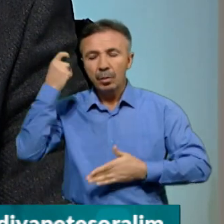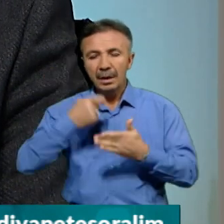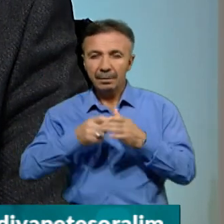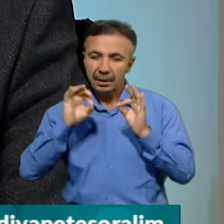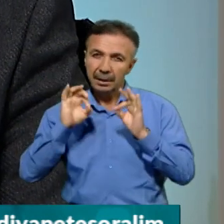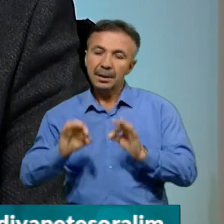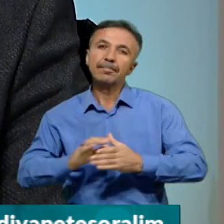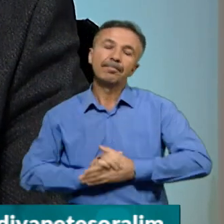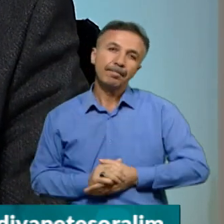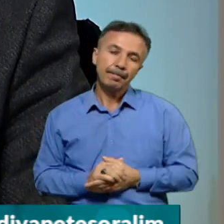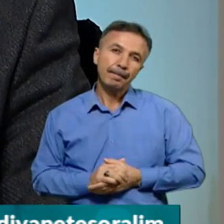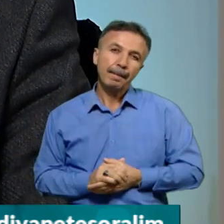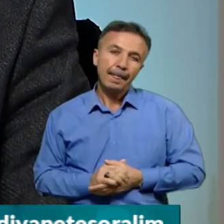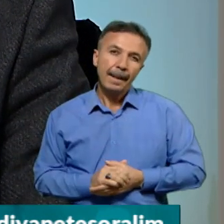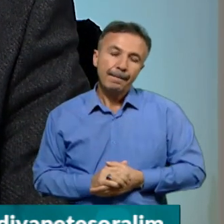Bismillahirrahmanirrahim